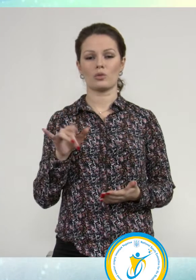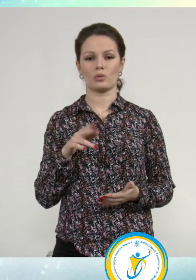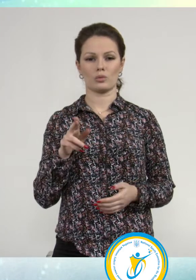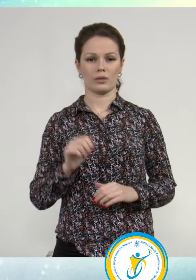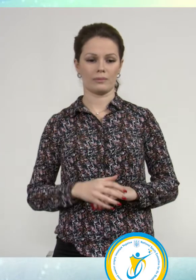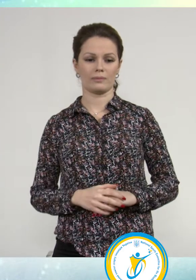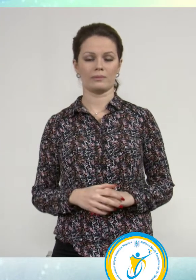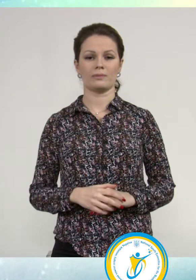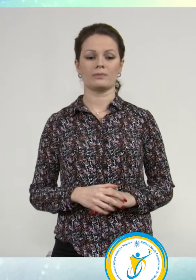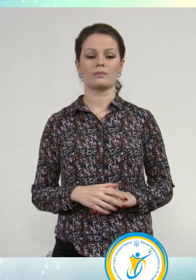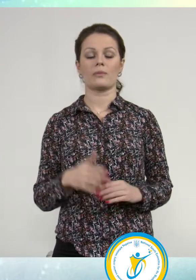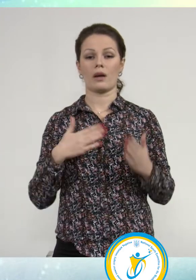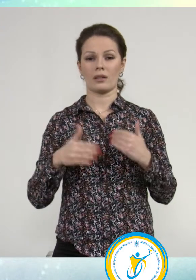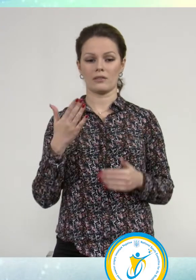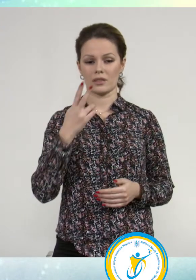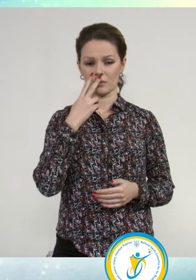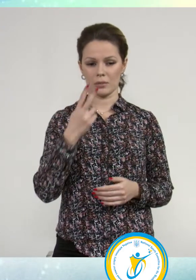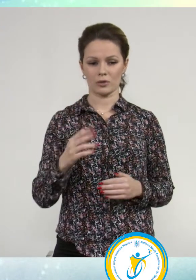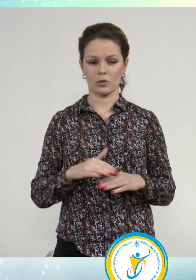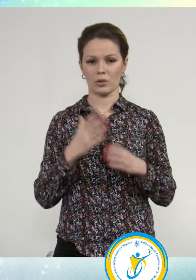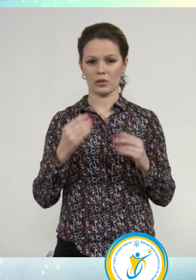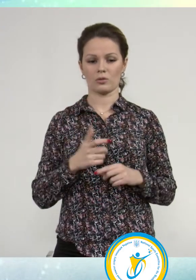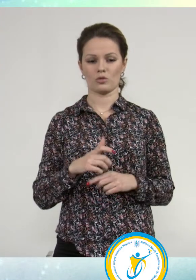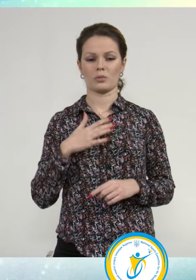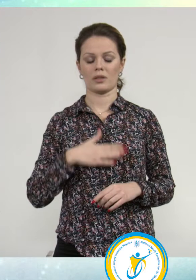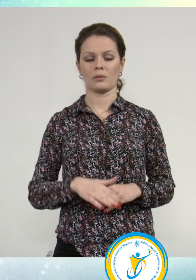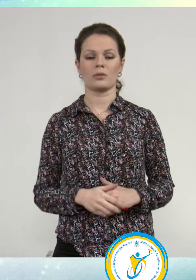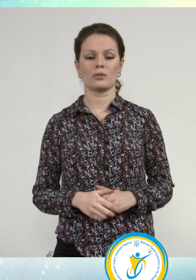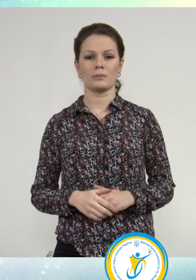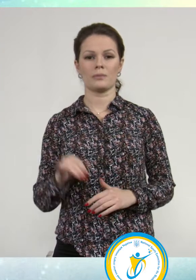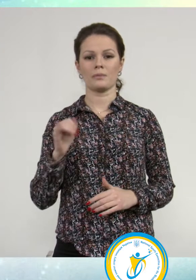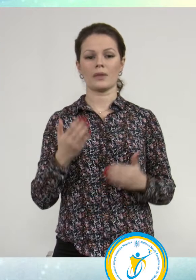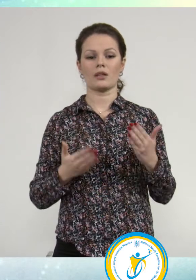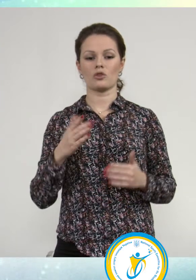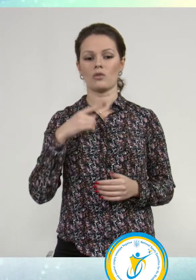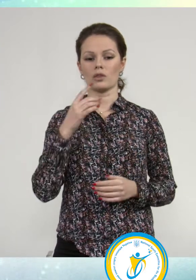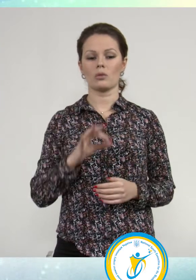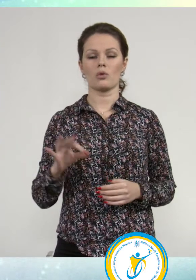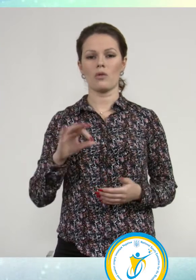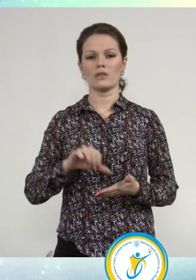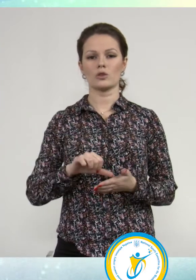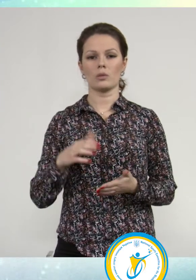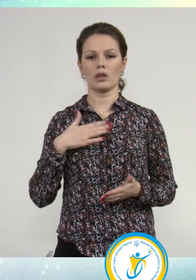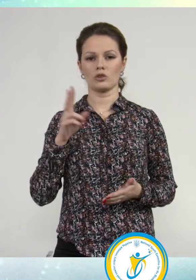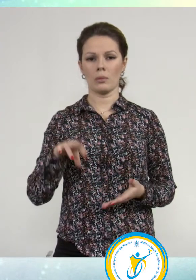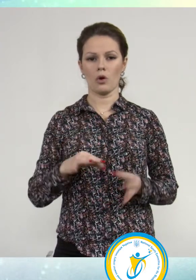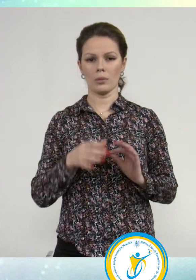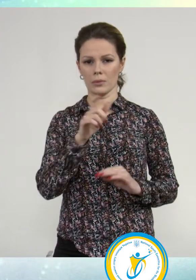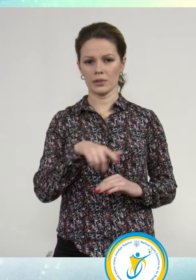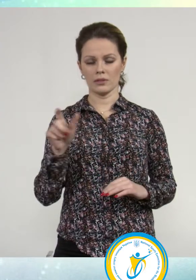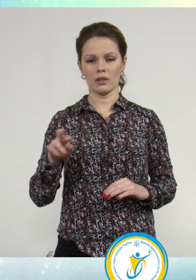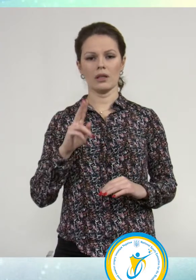бачити. Доброго дня, дуже приємно. Ну і якщо говорити про виступи наших паралімпійців, як би ви